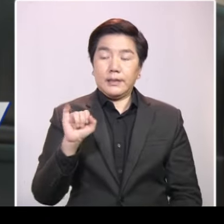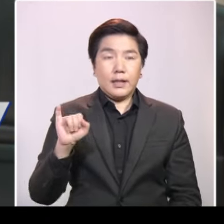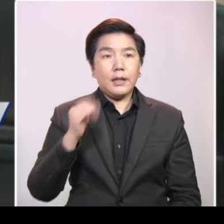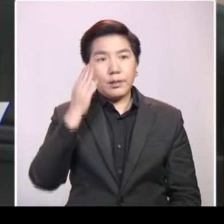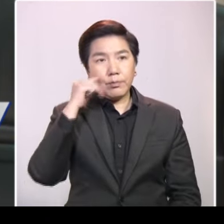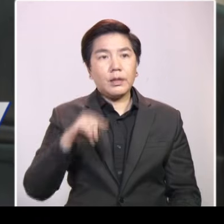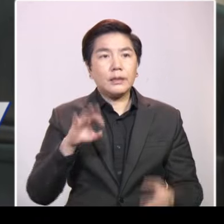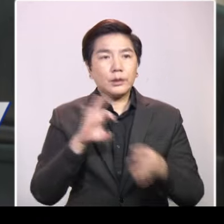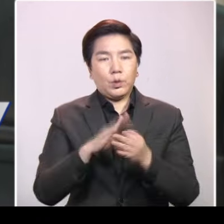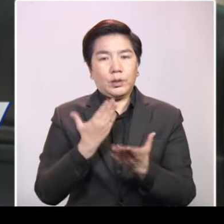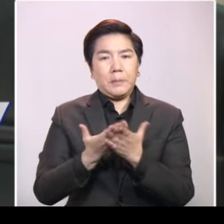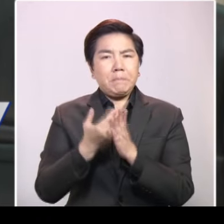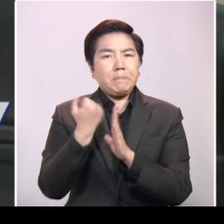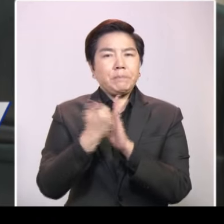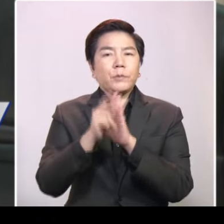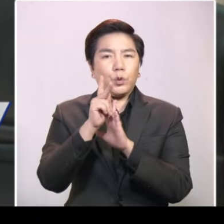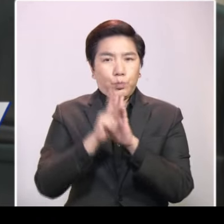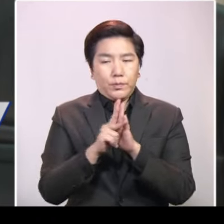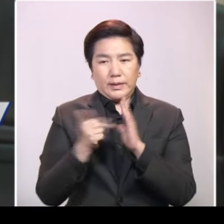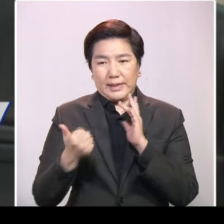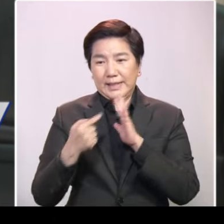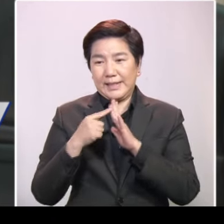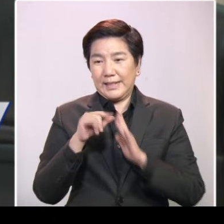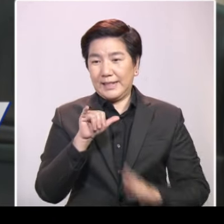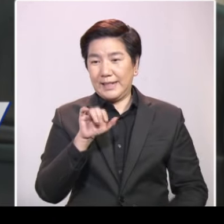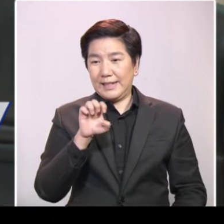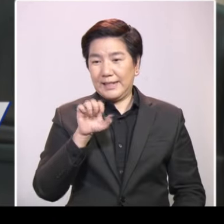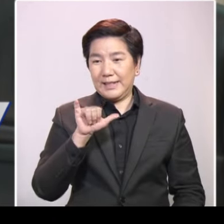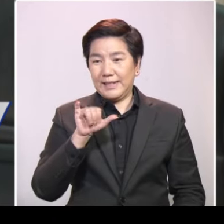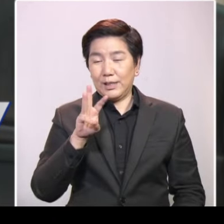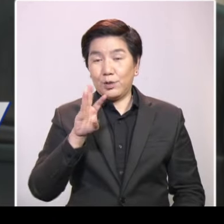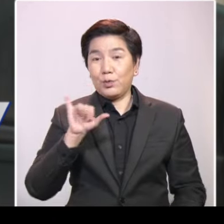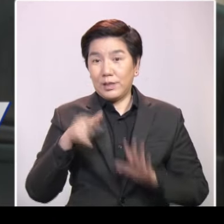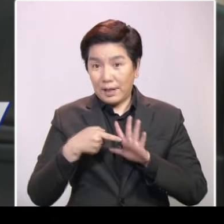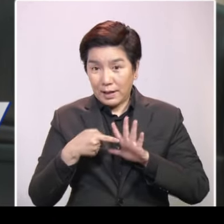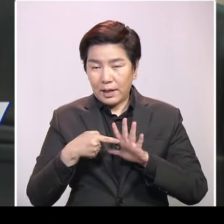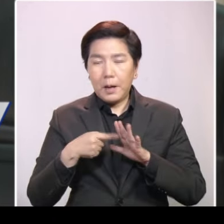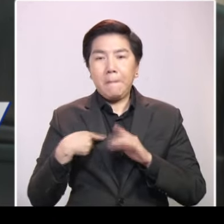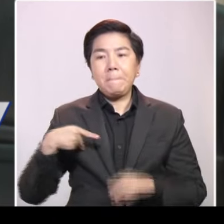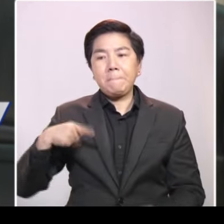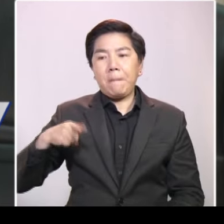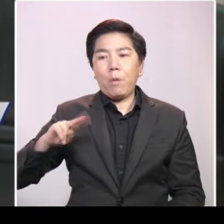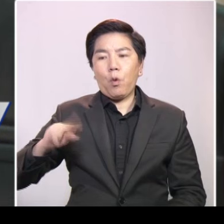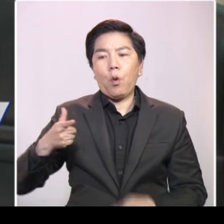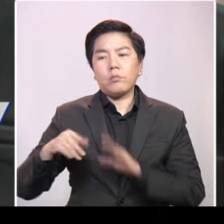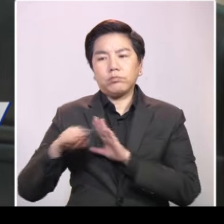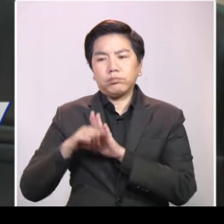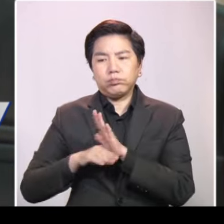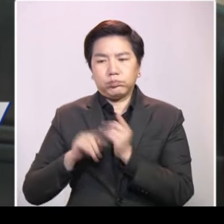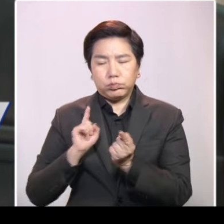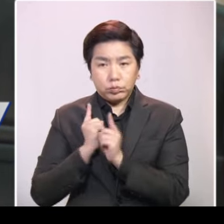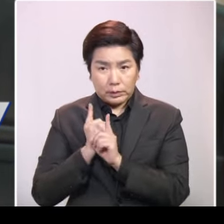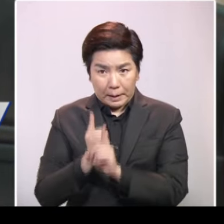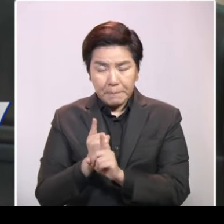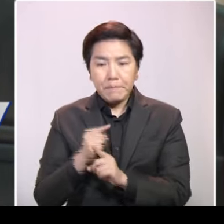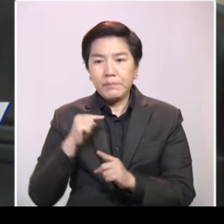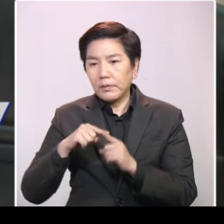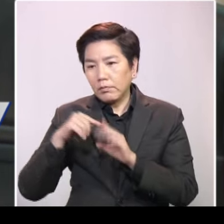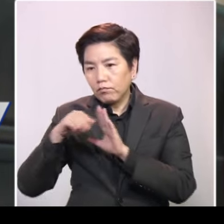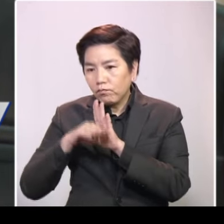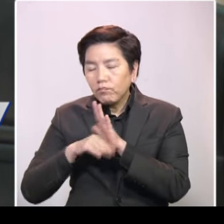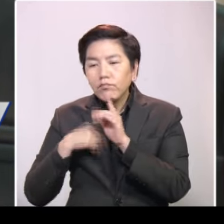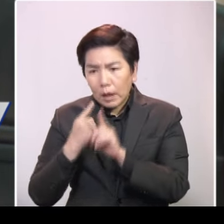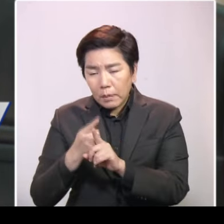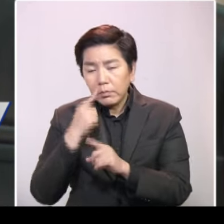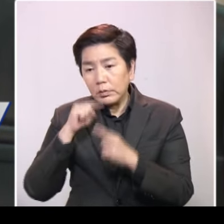เพราะเข้าขายฟอกเงินส่วนการเยียวยานั้นปปงดำเนินการตามขั้นตอนยืนยันว่าหากพบใครมีส่วนเกี่ยวข้อง